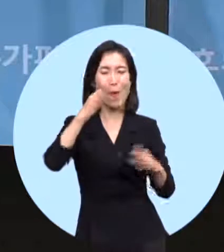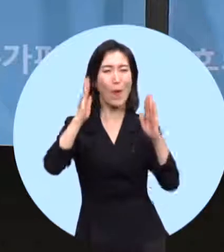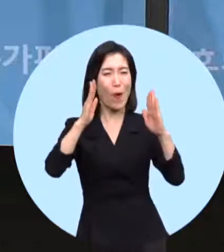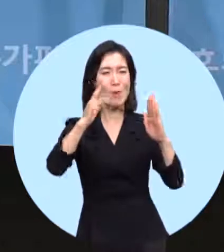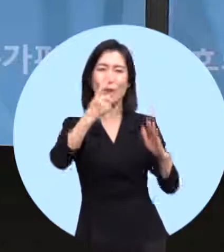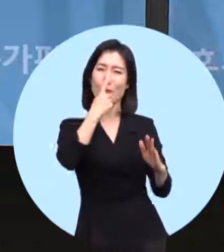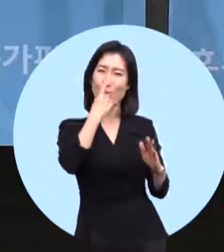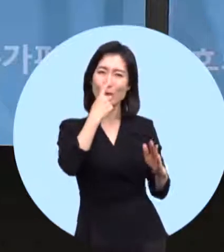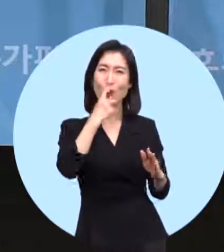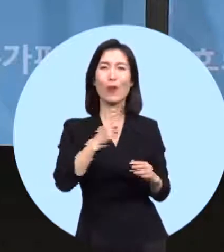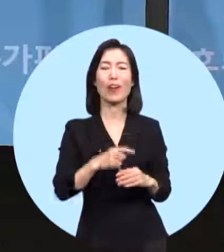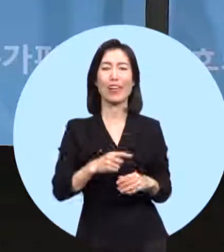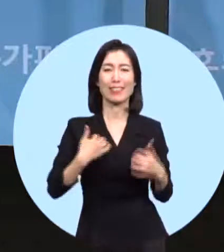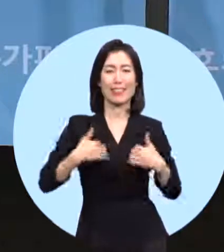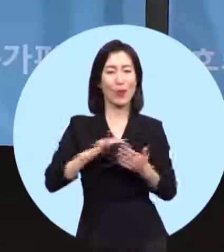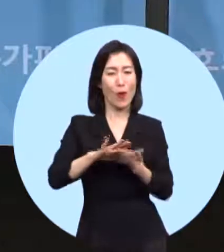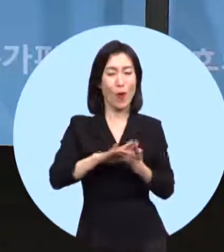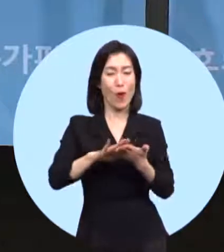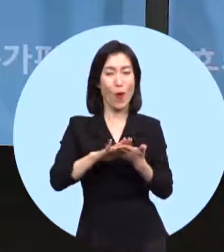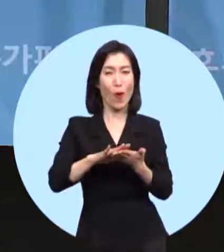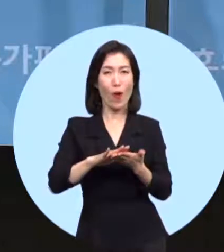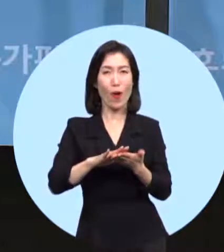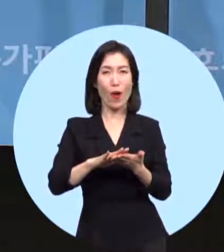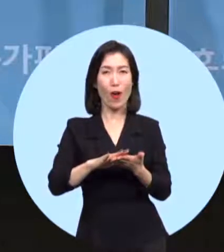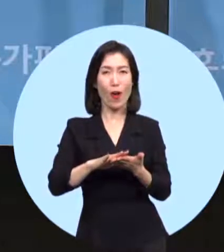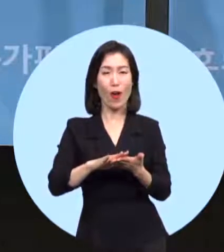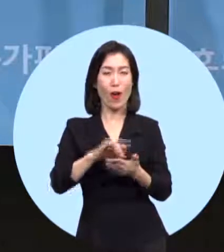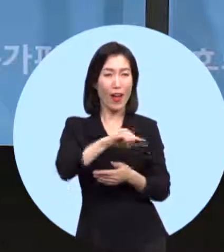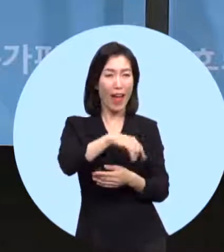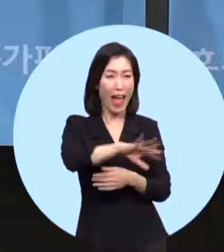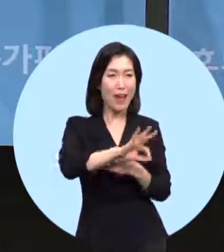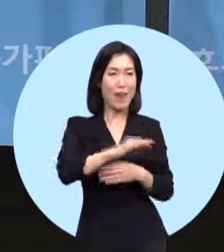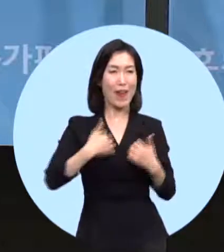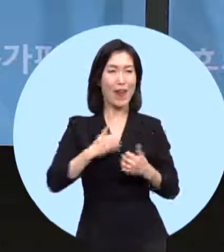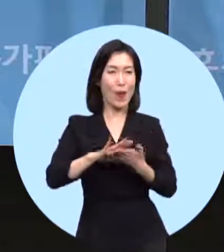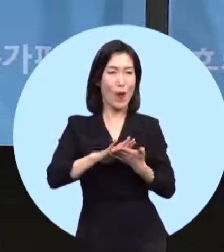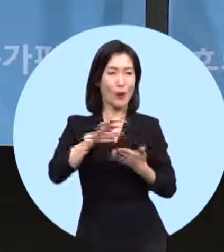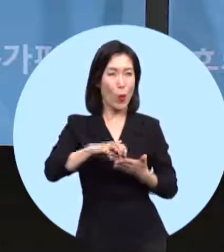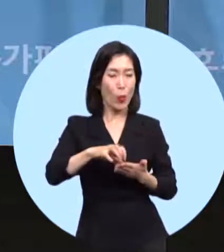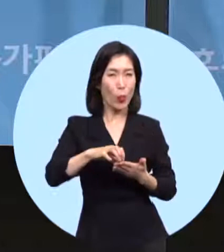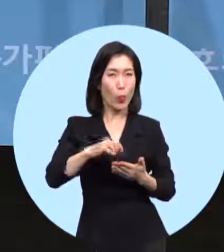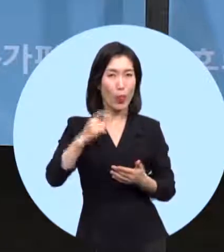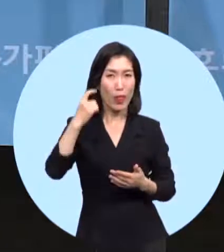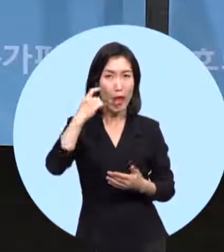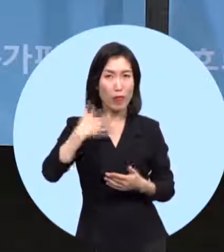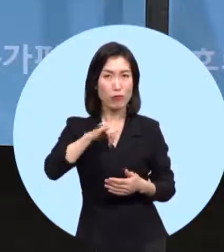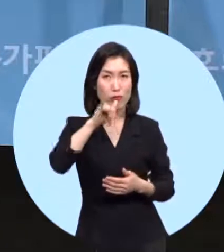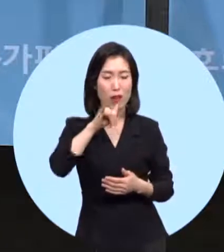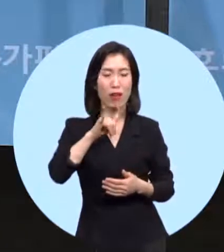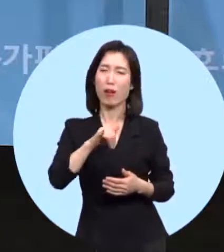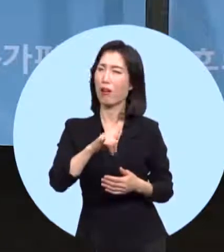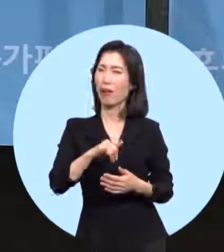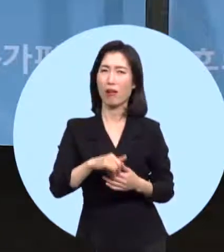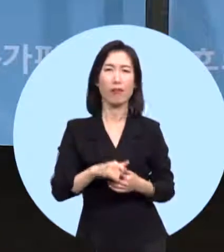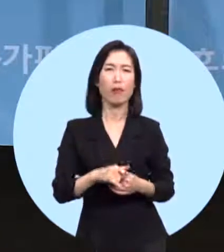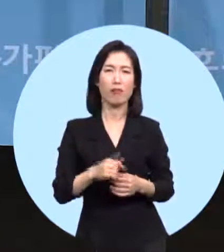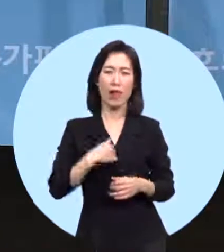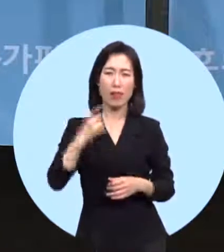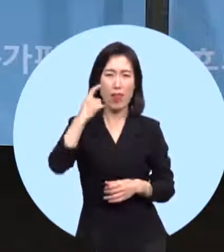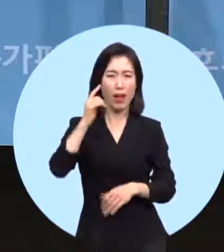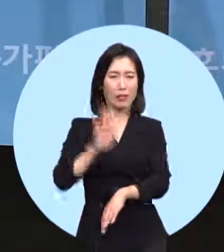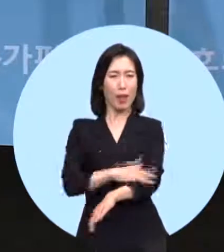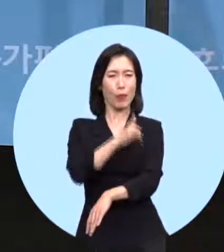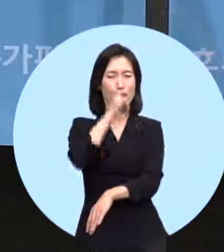공부도 하고 배우기도 하고 즐겁게 노는 곳이라고 인식하는 것은 아닐지 모르겠습니다. 이것이 제가 좀 잘못된